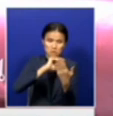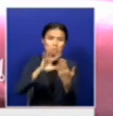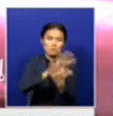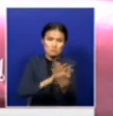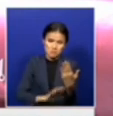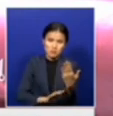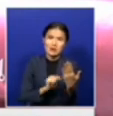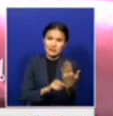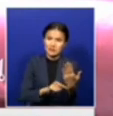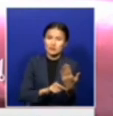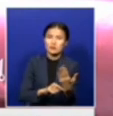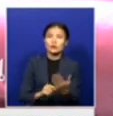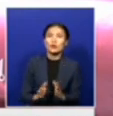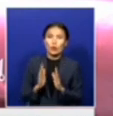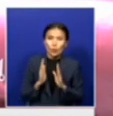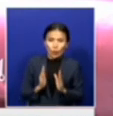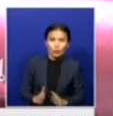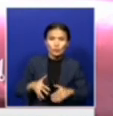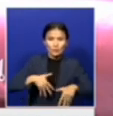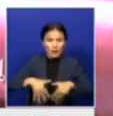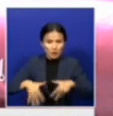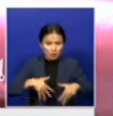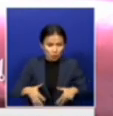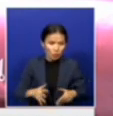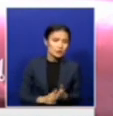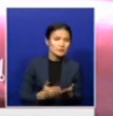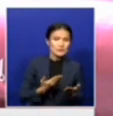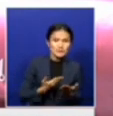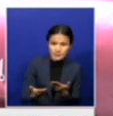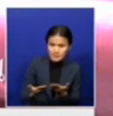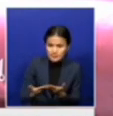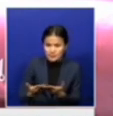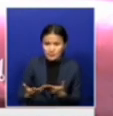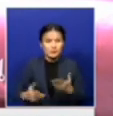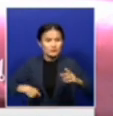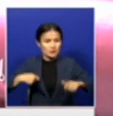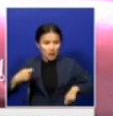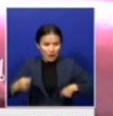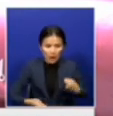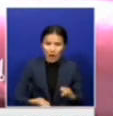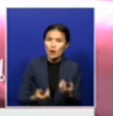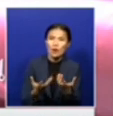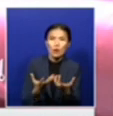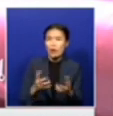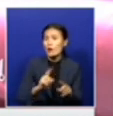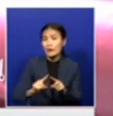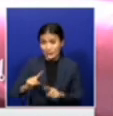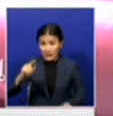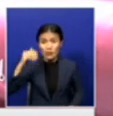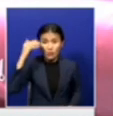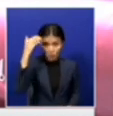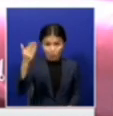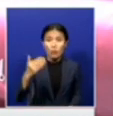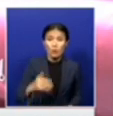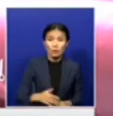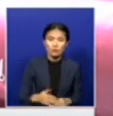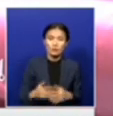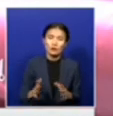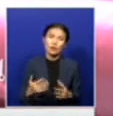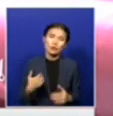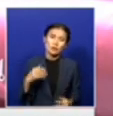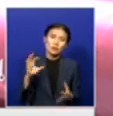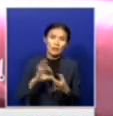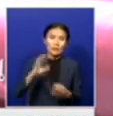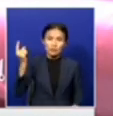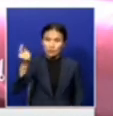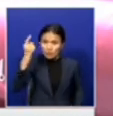เร่งฟื้นฟูส่วนเครื่องยนต์ตัวอื่นจะเป็นการส่งออกการท่องเที่ยวการลงทุนมันอาศัยปัจจัยจากต่าง